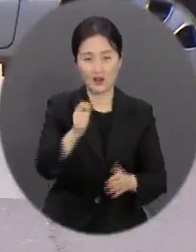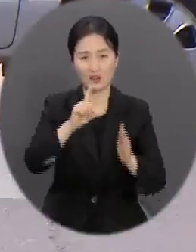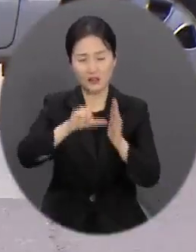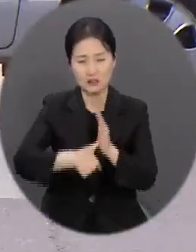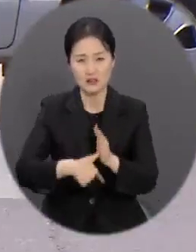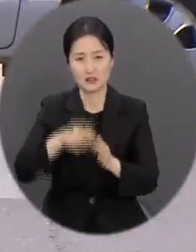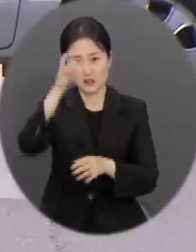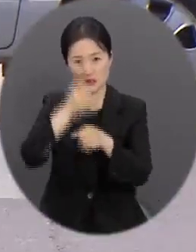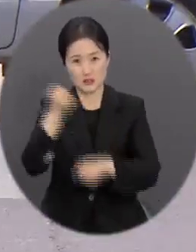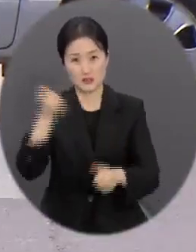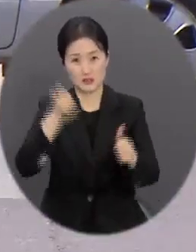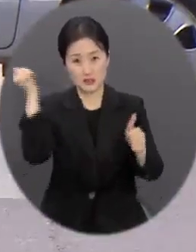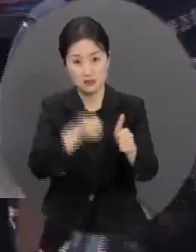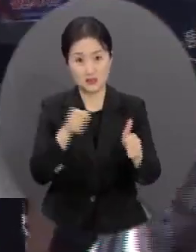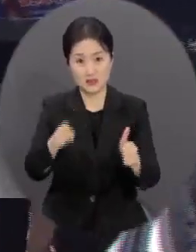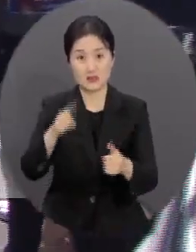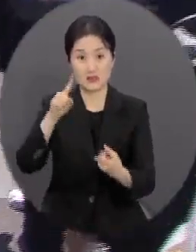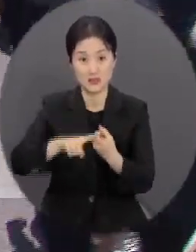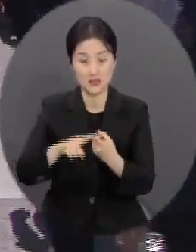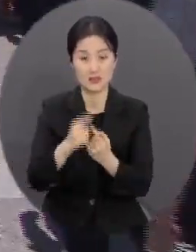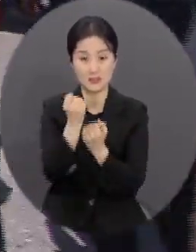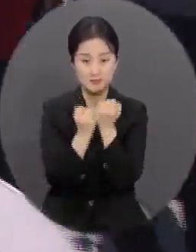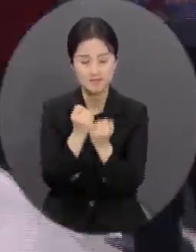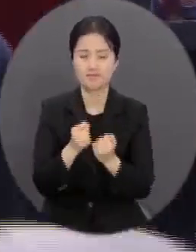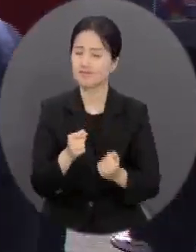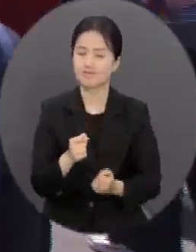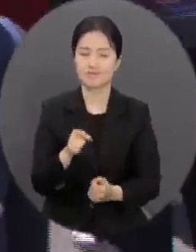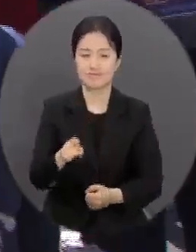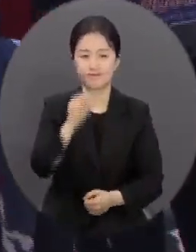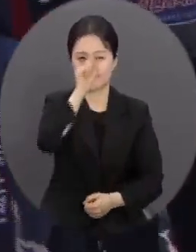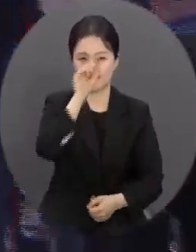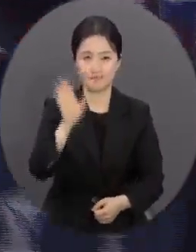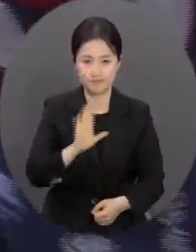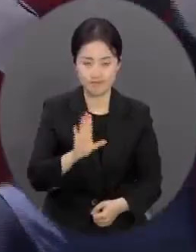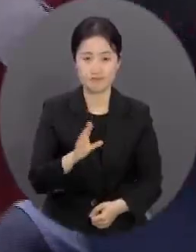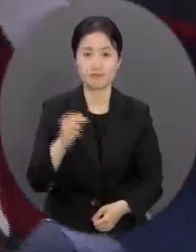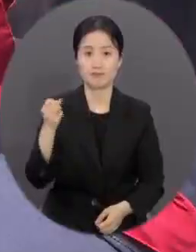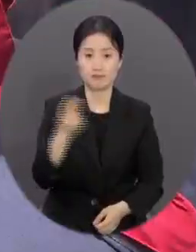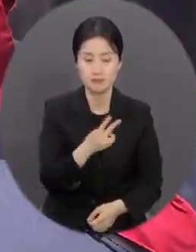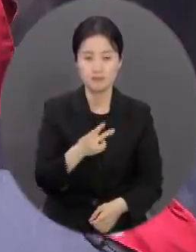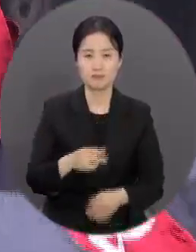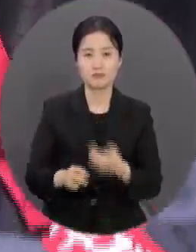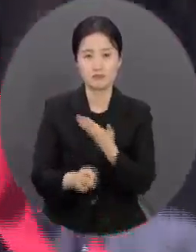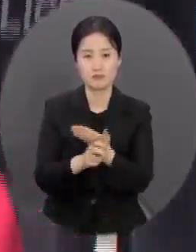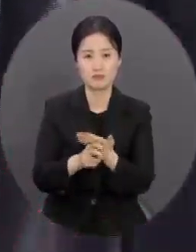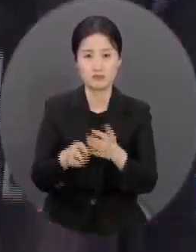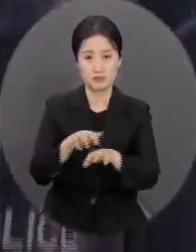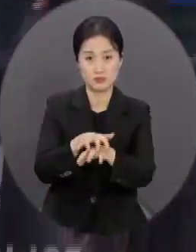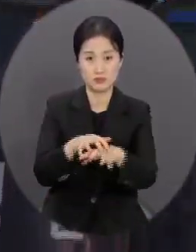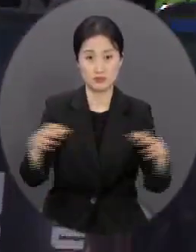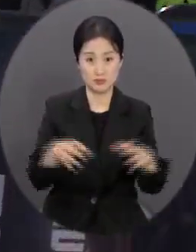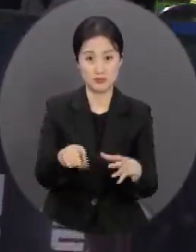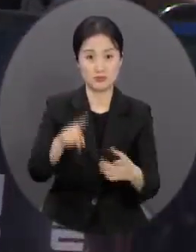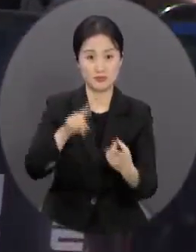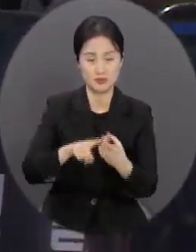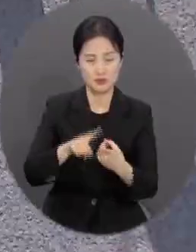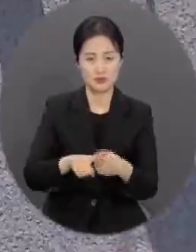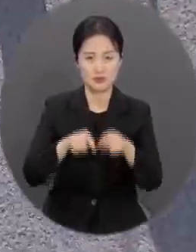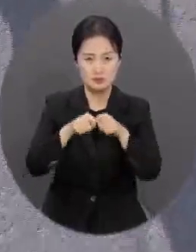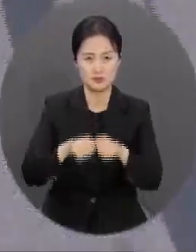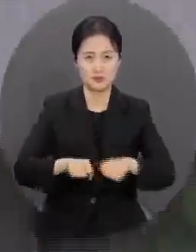진압봉을 사용했다고 설명했습니다. 또 불법 집회에 대해서는 법과 원칙에 따라 엄정 대응할 방침이라고